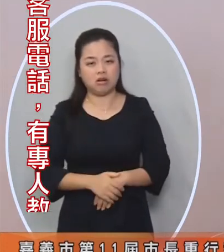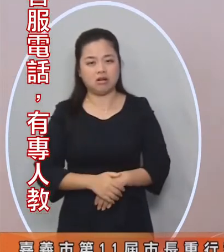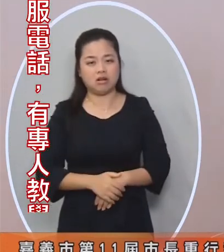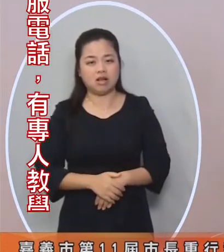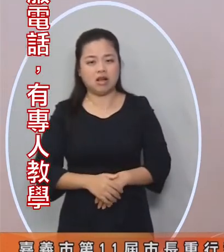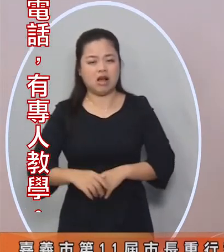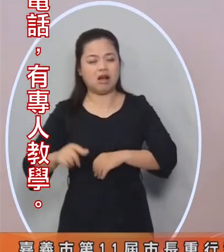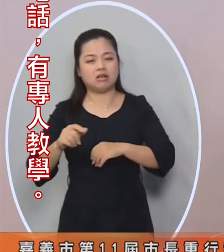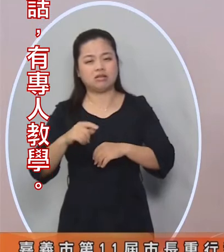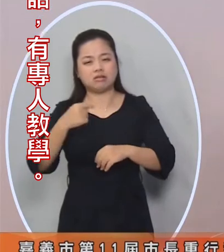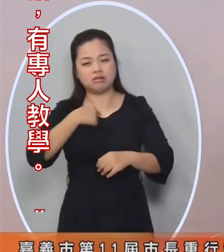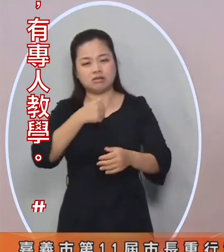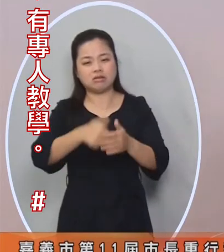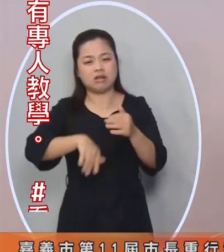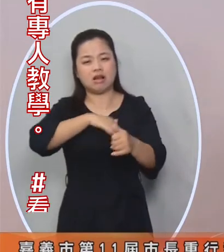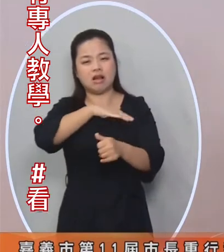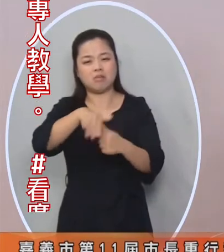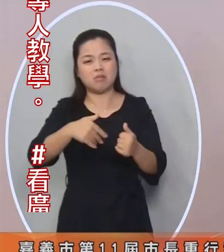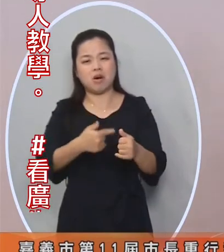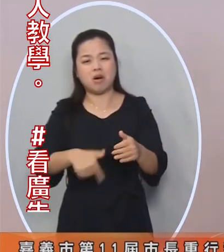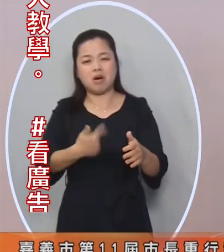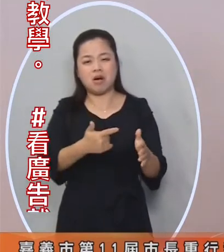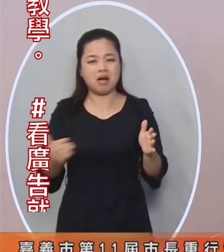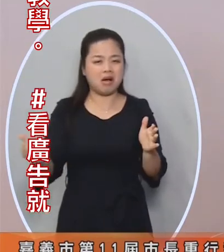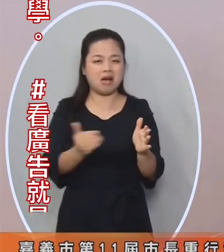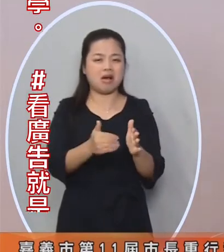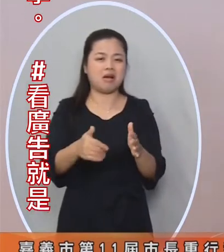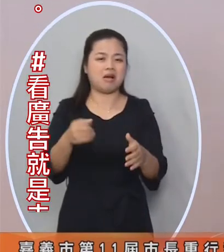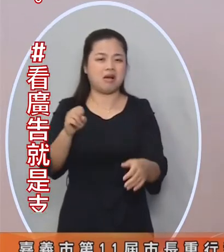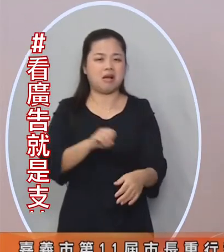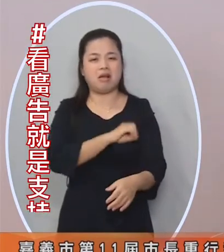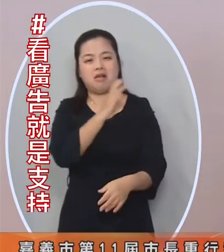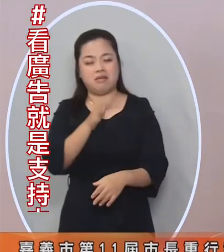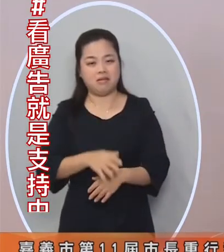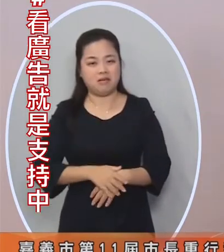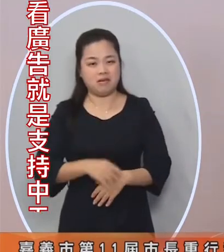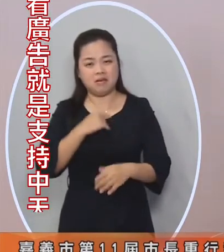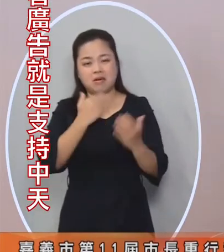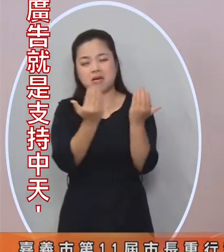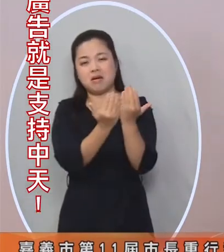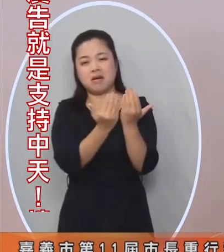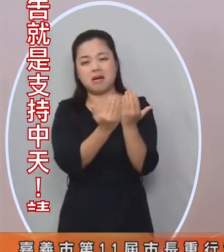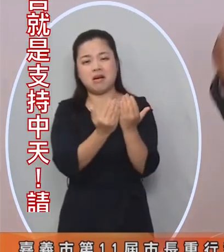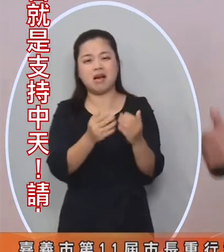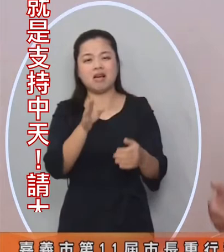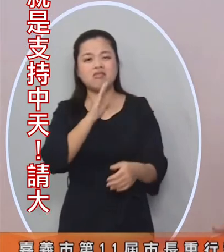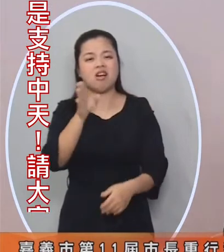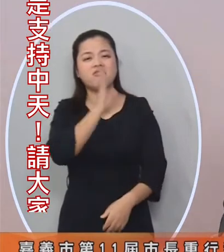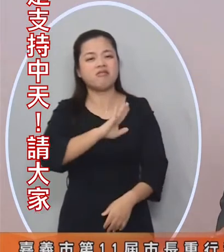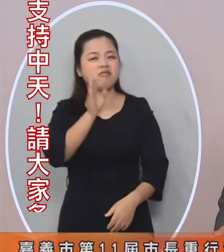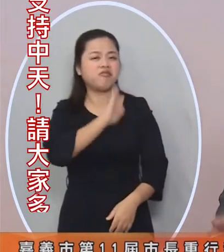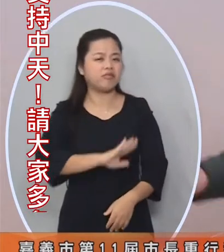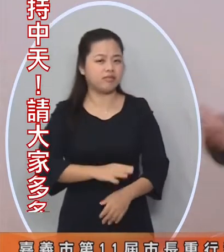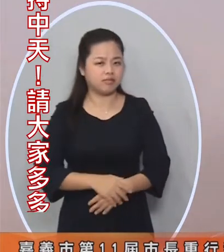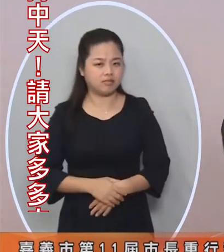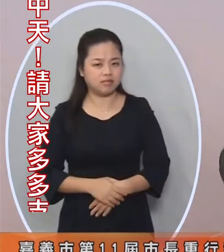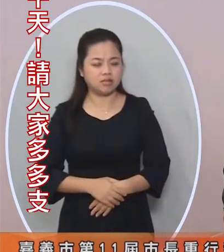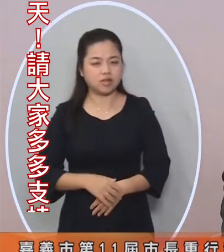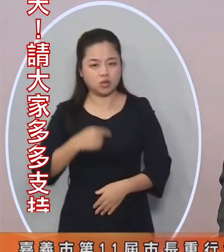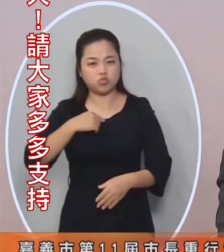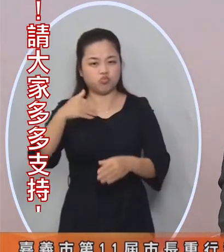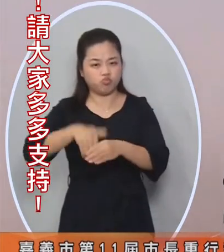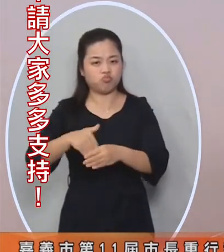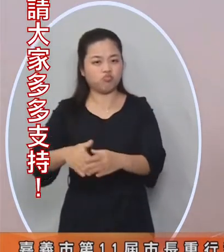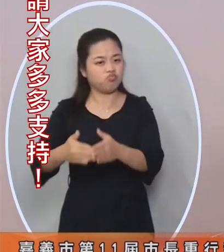山，黄昏咯、啊，对无？所以无选咩啦，当时选我读下册是废纸，无路用，所以我爱